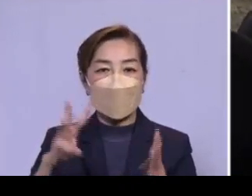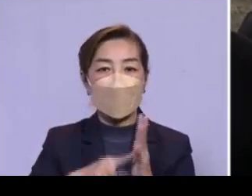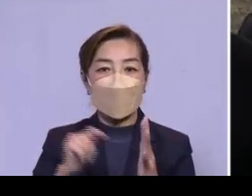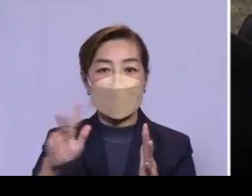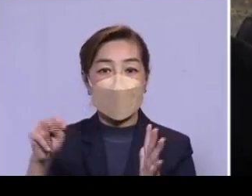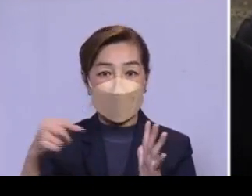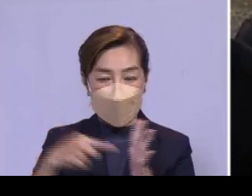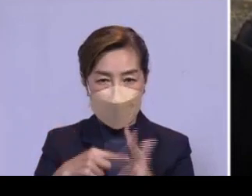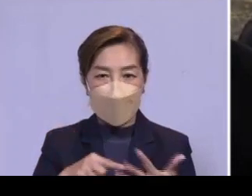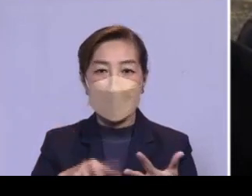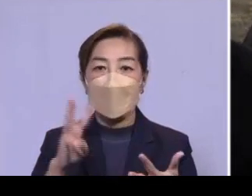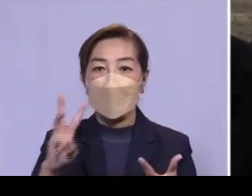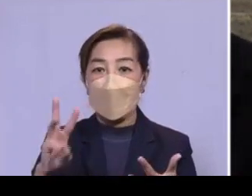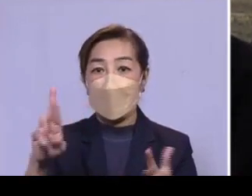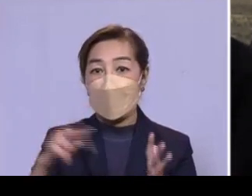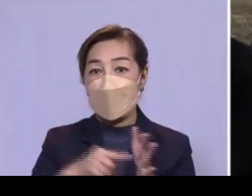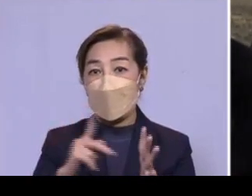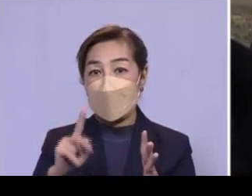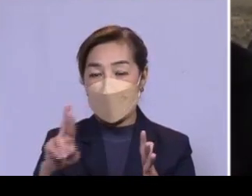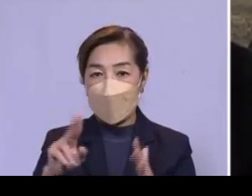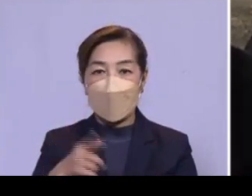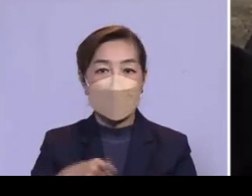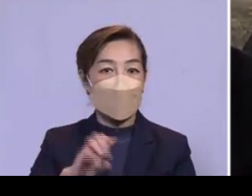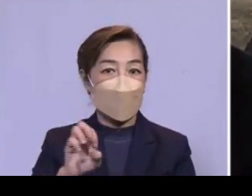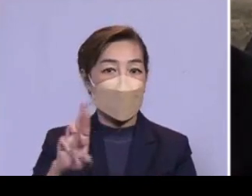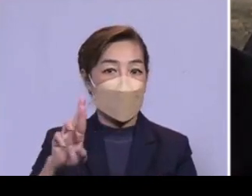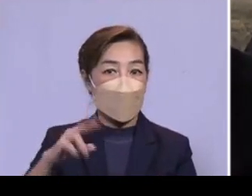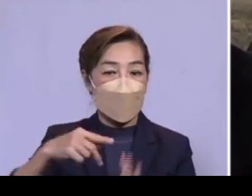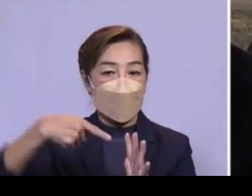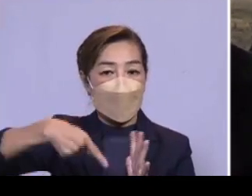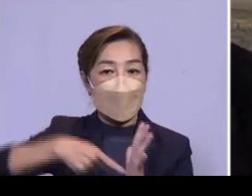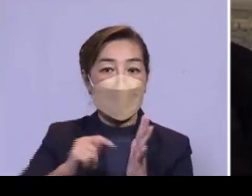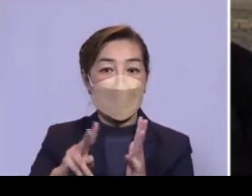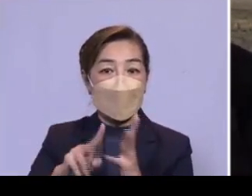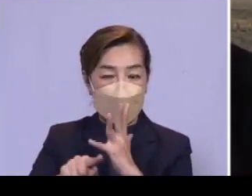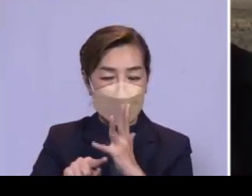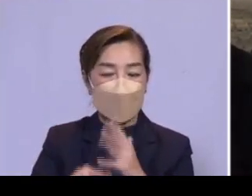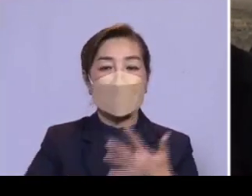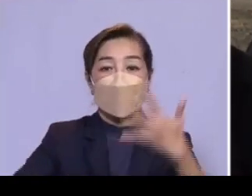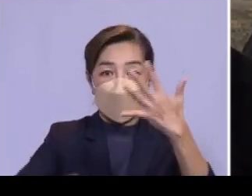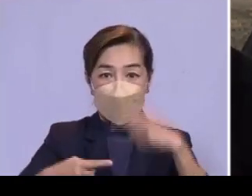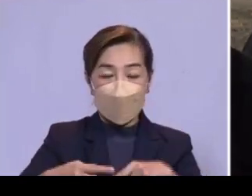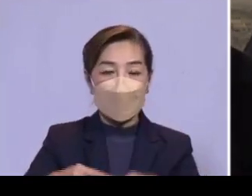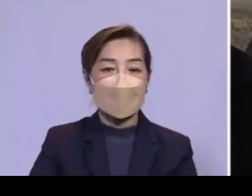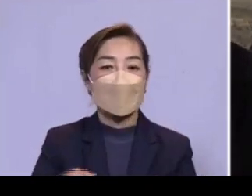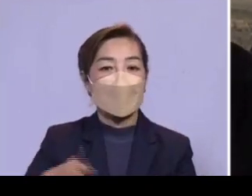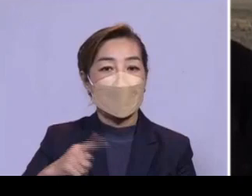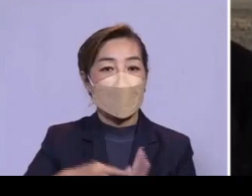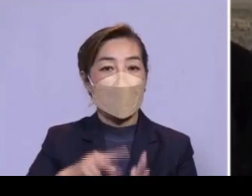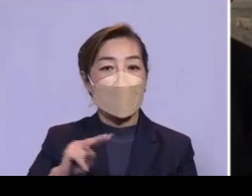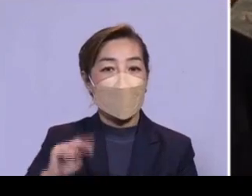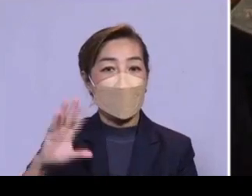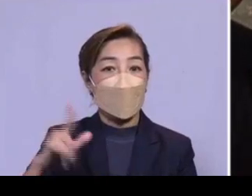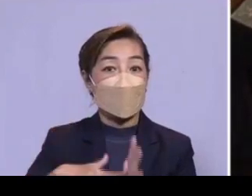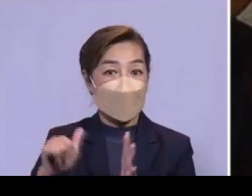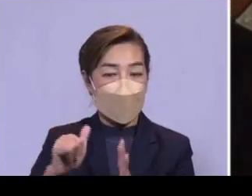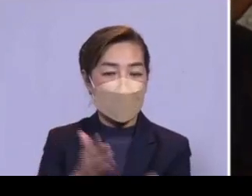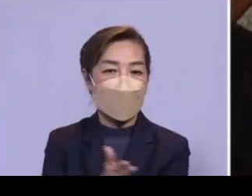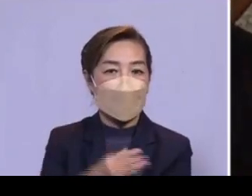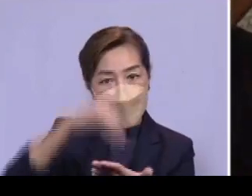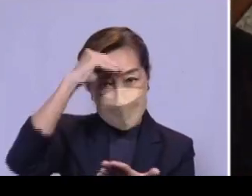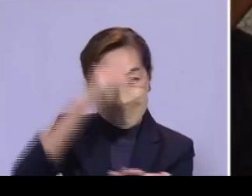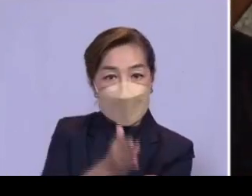น้องวรากรเชื้อชายน้องธีรพัฒน์เสียงทองและน้องปานชัยหอยสังทั้งหมดเรียนอยู่ที่แผนกช่างย